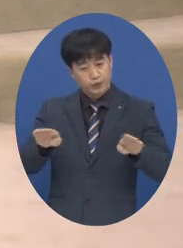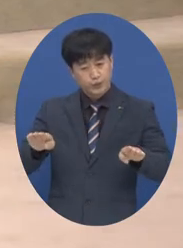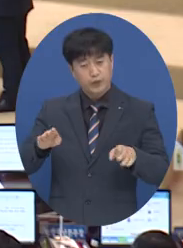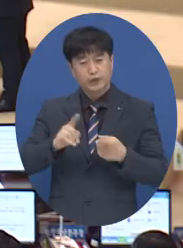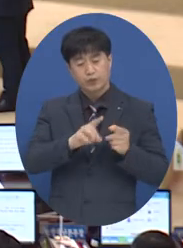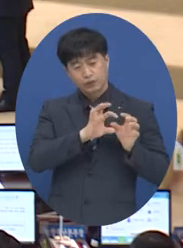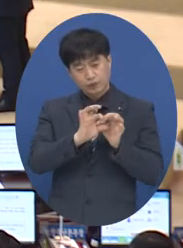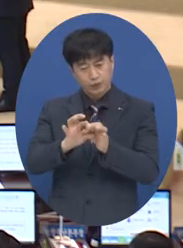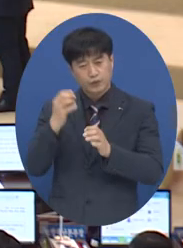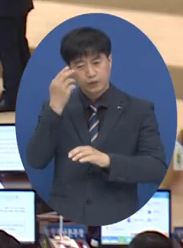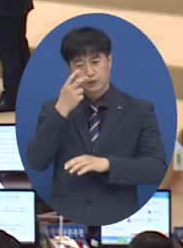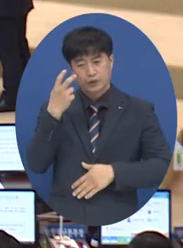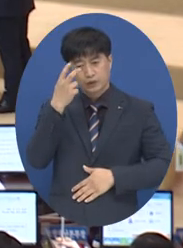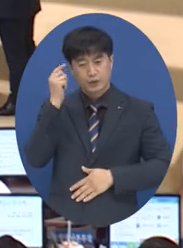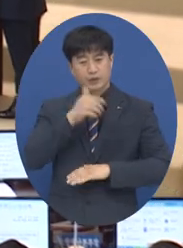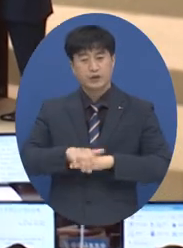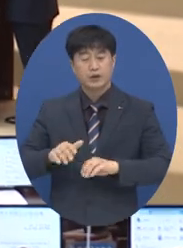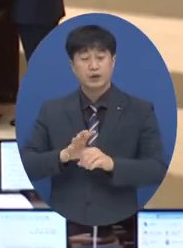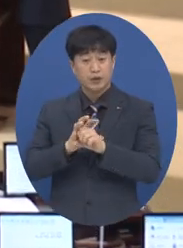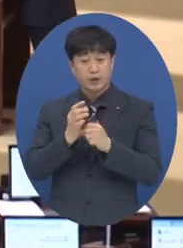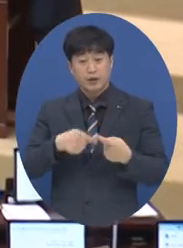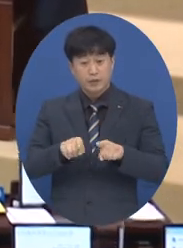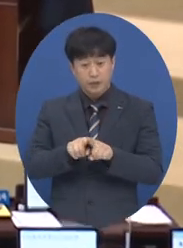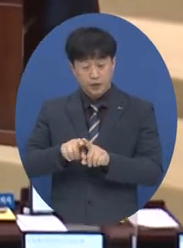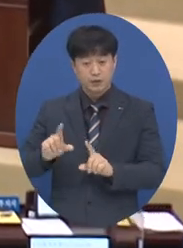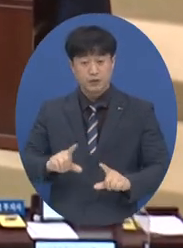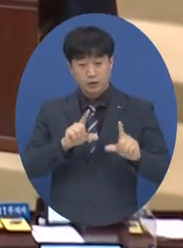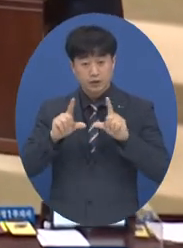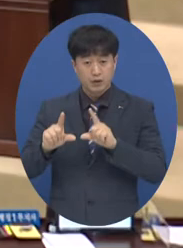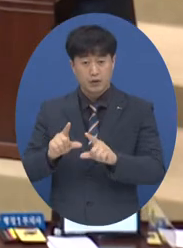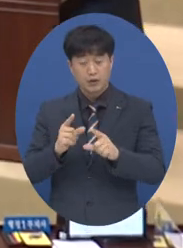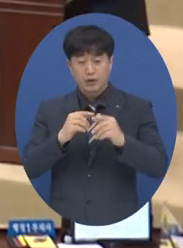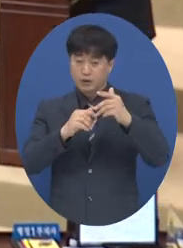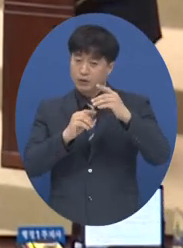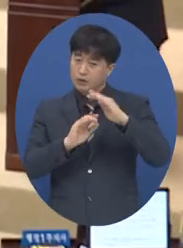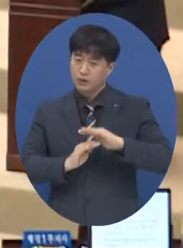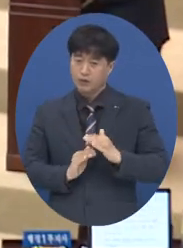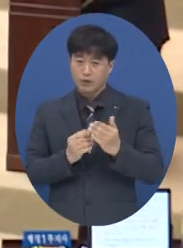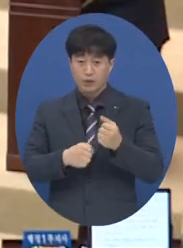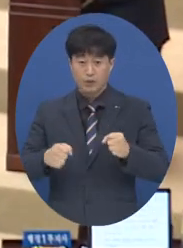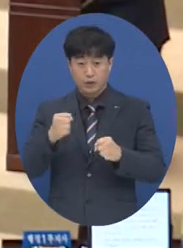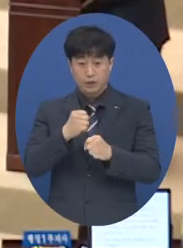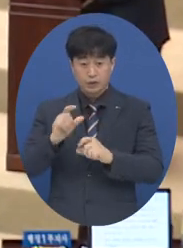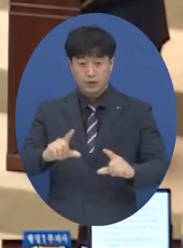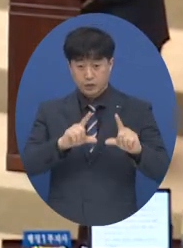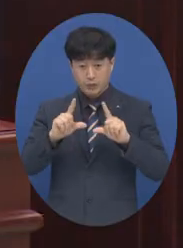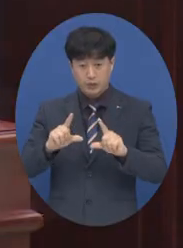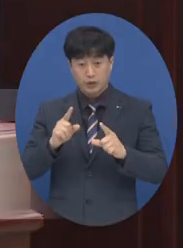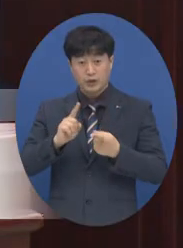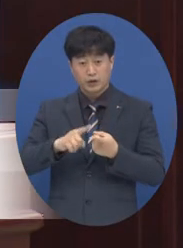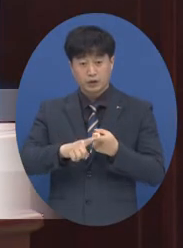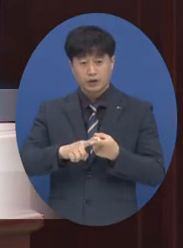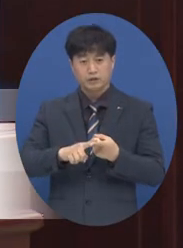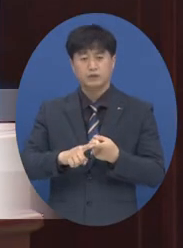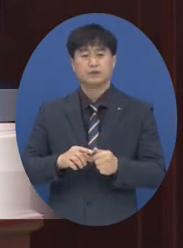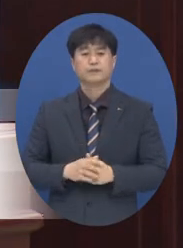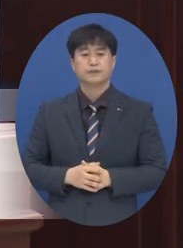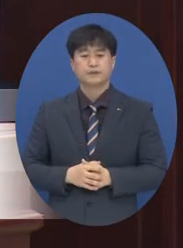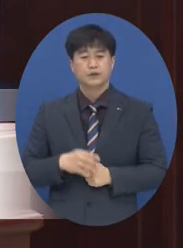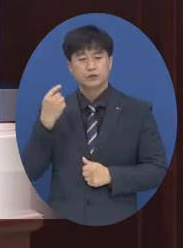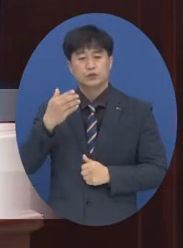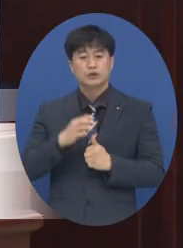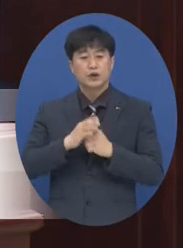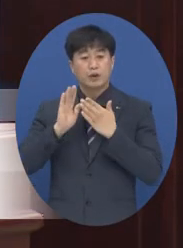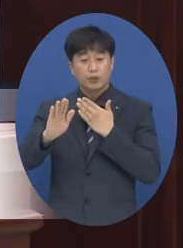관련 아기 위드 코로나 단계적 일상 회복에 대한 경기도의 구상에 대한 7이 도 이어졌습니다 앞으로 같이할